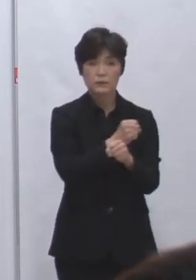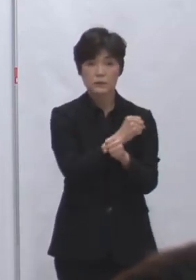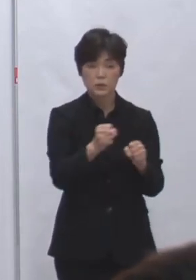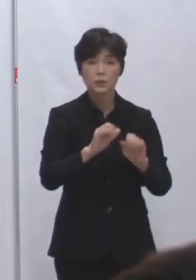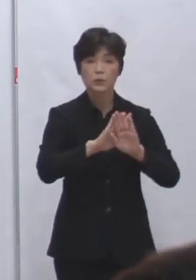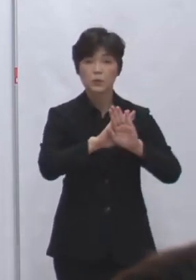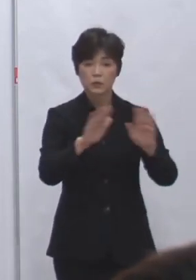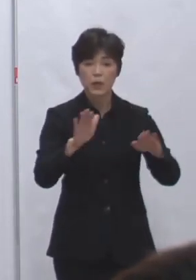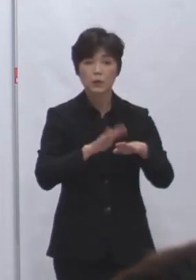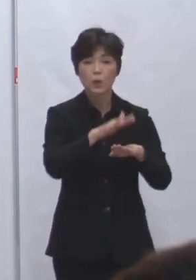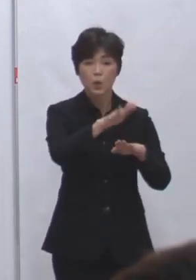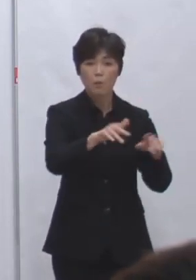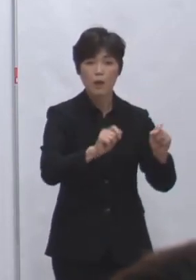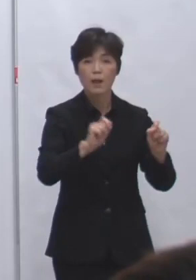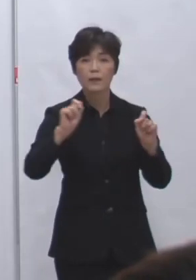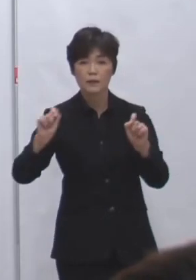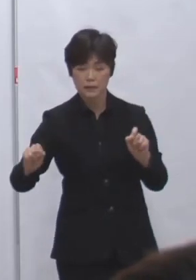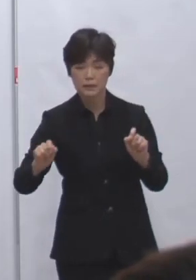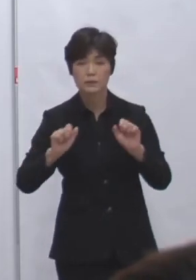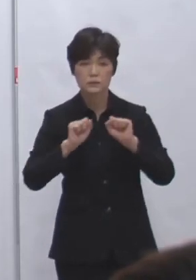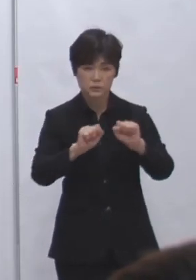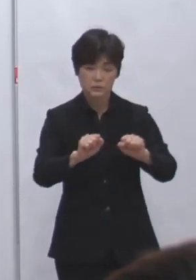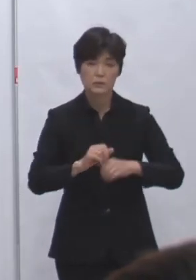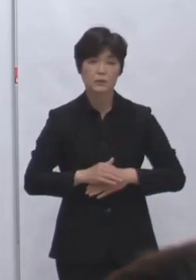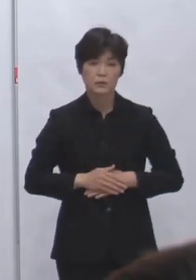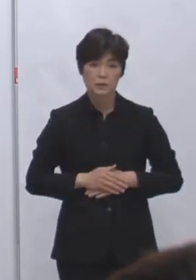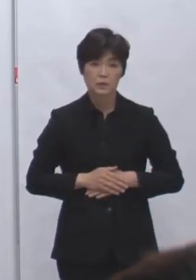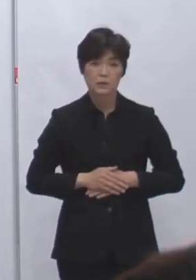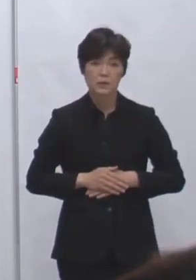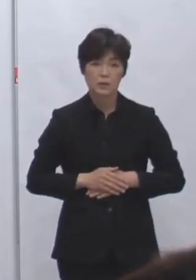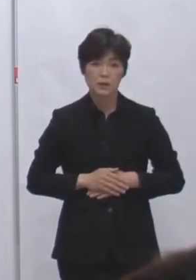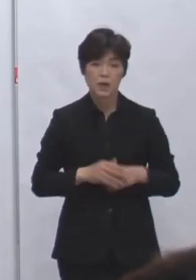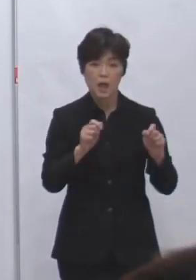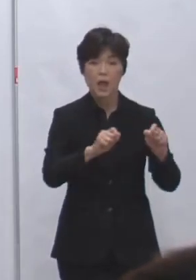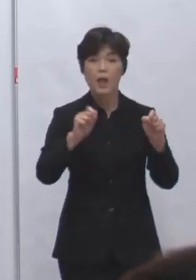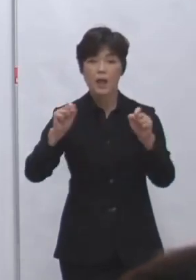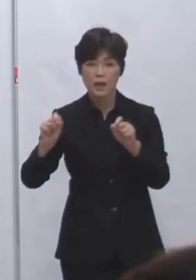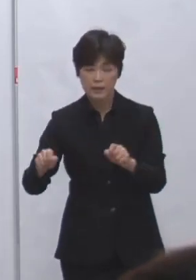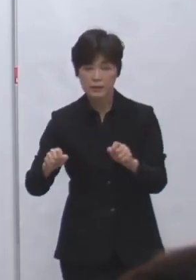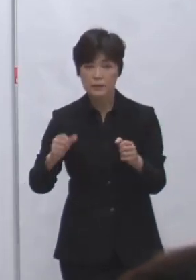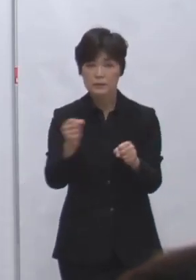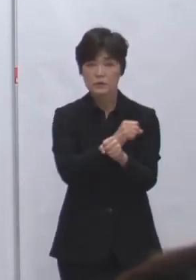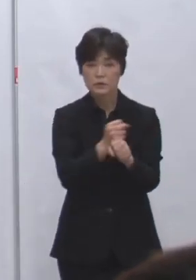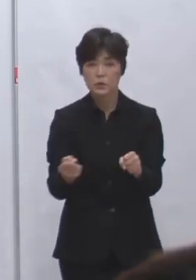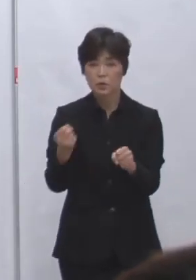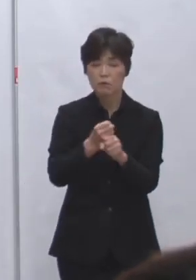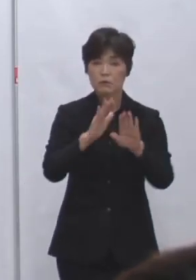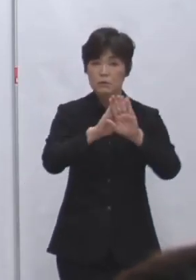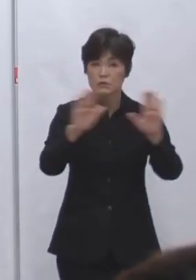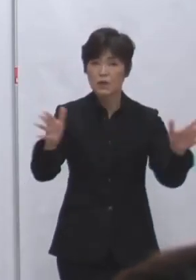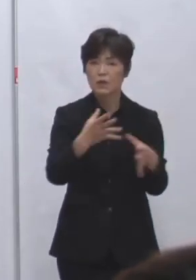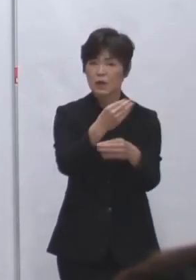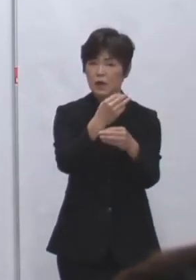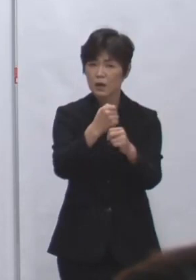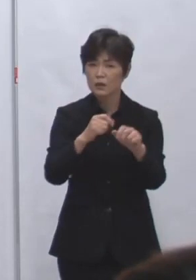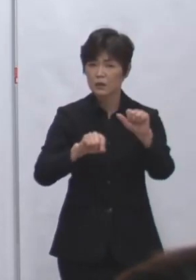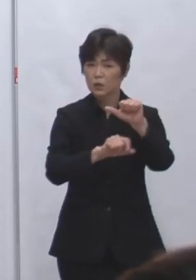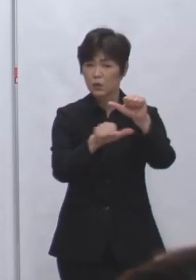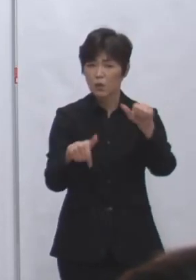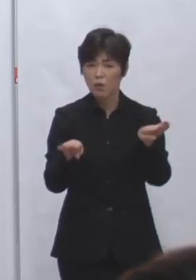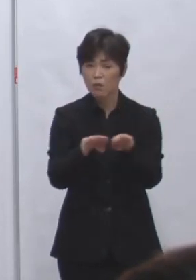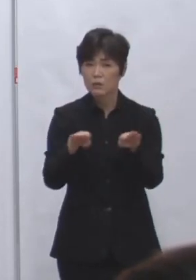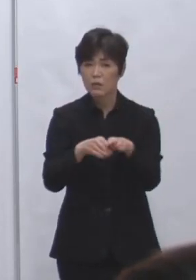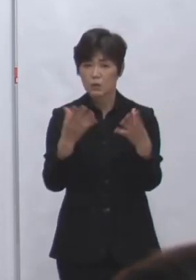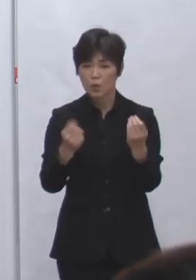始を当面延期することでいたします。この延期した事業の再開につきましてはですね、ゴールデンウィーク明